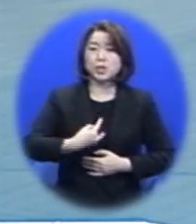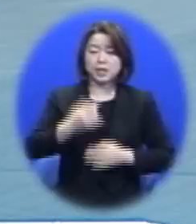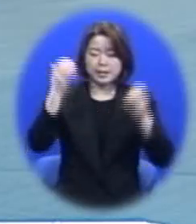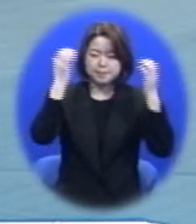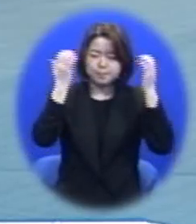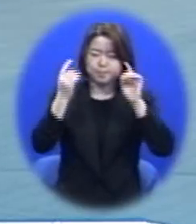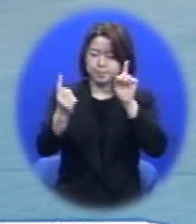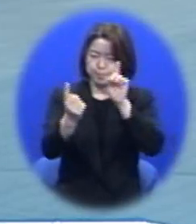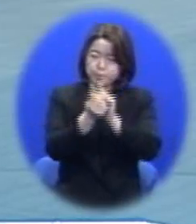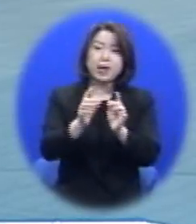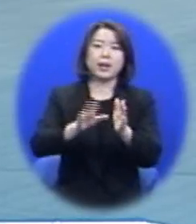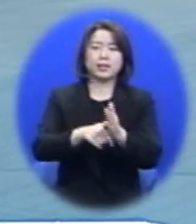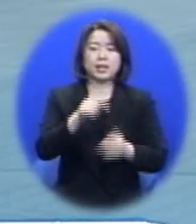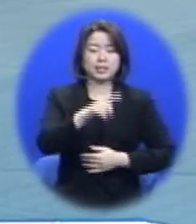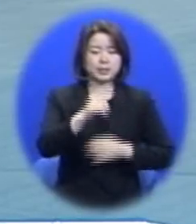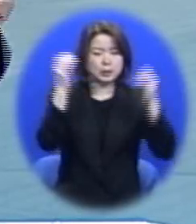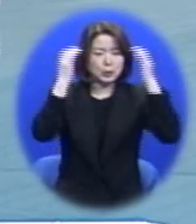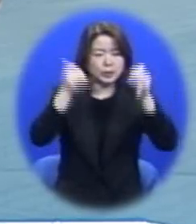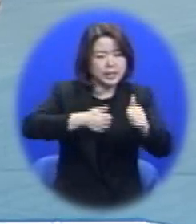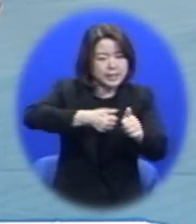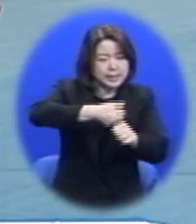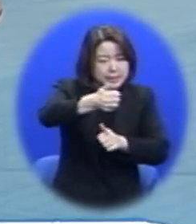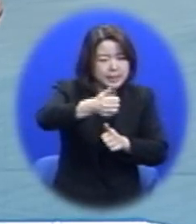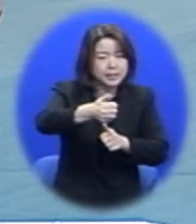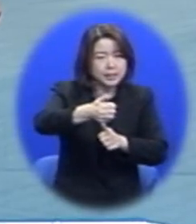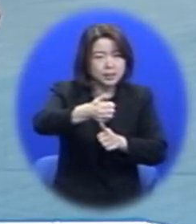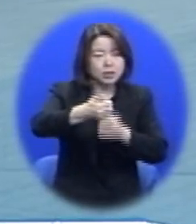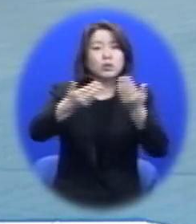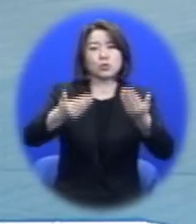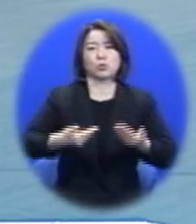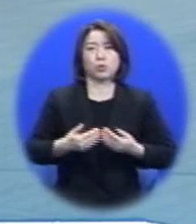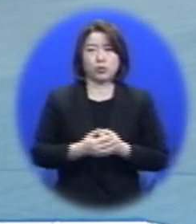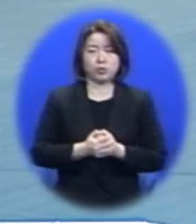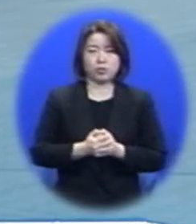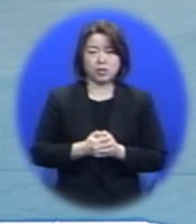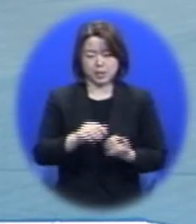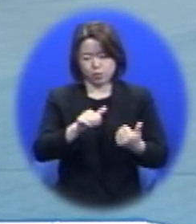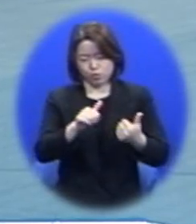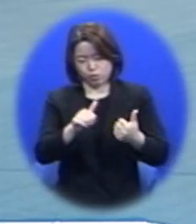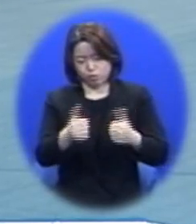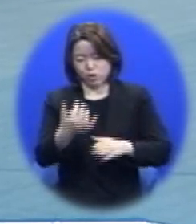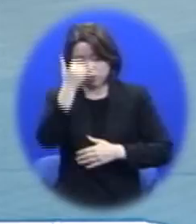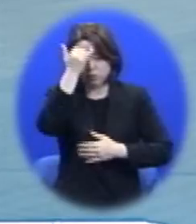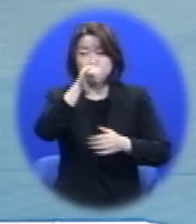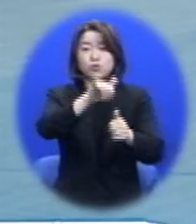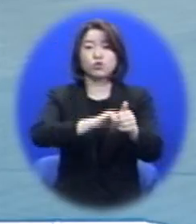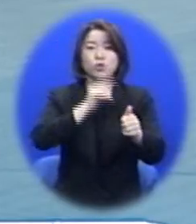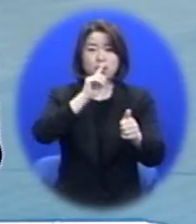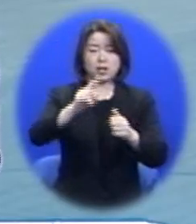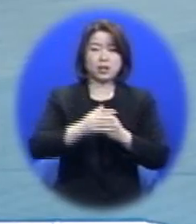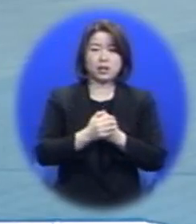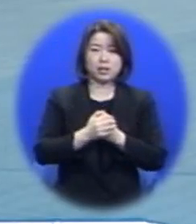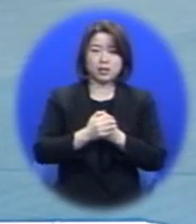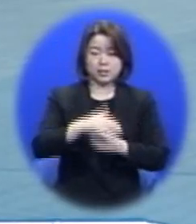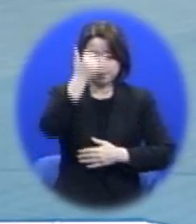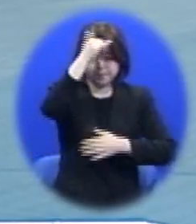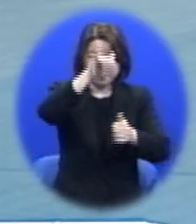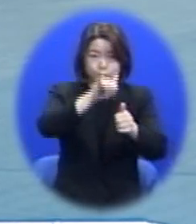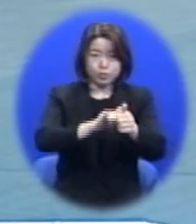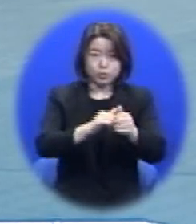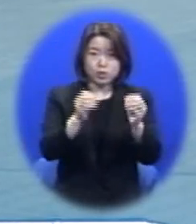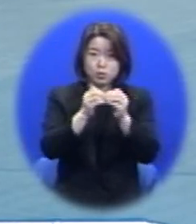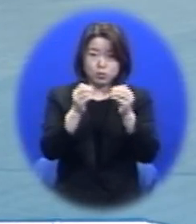때 그 고난을 이기는 열쇠를 주신 거예요. 죽도록 충성하라. 여기서 충성하라는